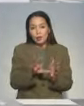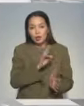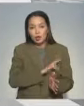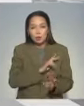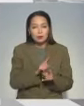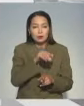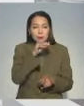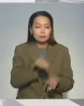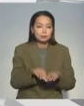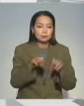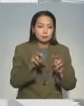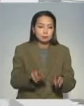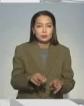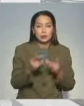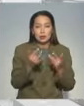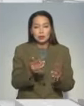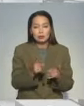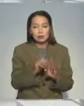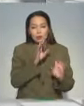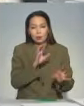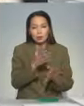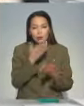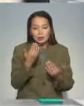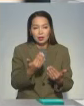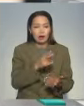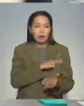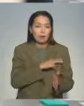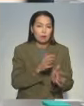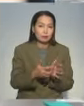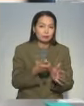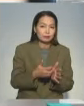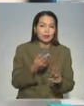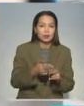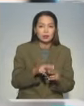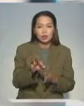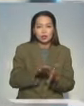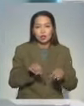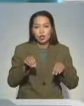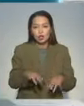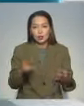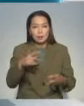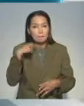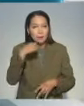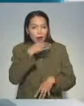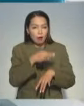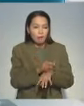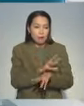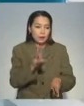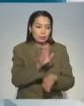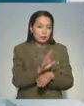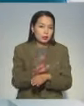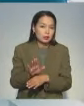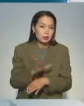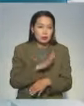білікті кадрлармен қамтамасыз етілмегенін, кадр тапшылығы мәселесін жедел шешу керектігін президент жауапты министрлерге жүктеді.